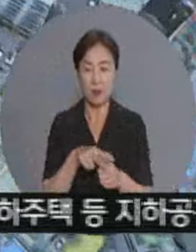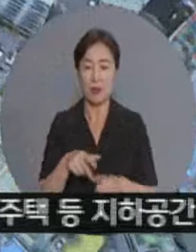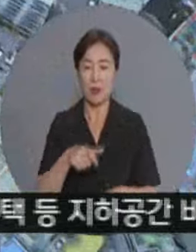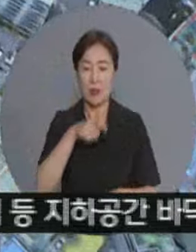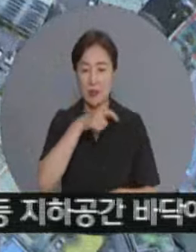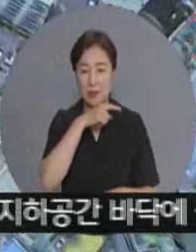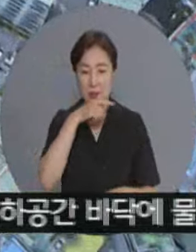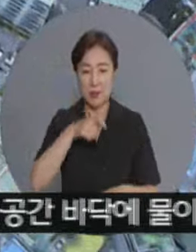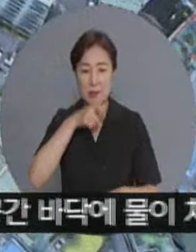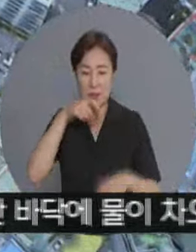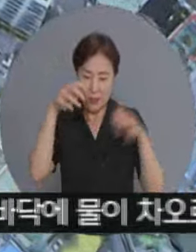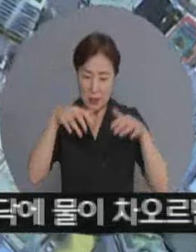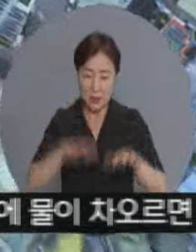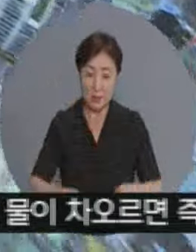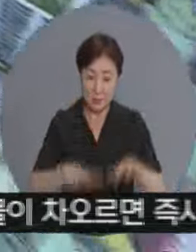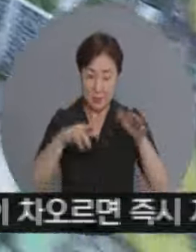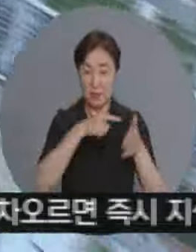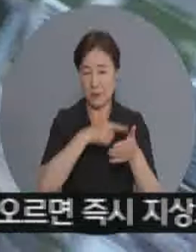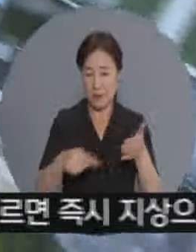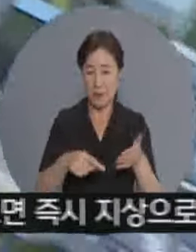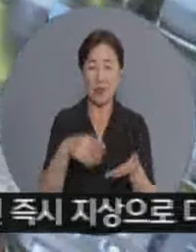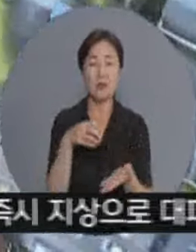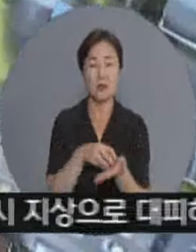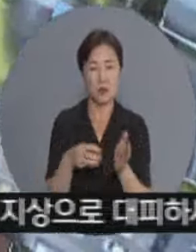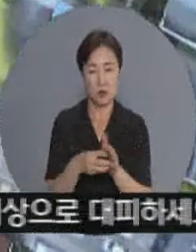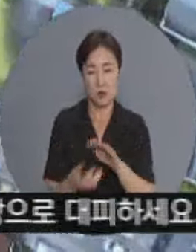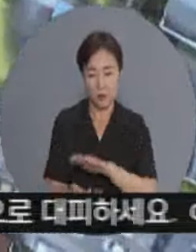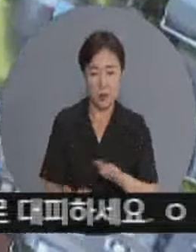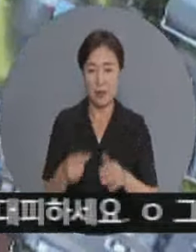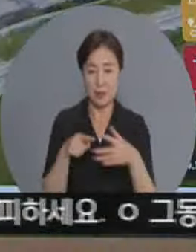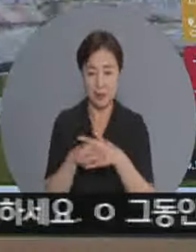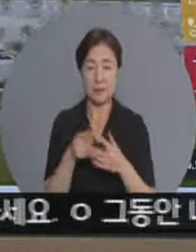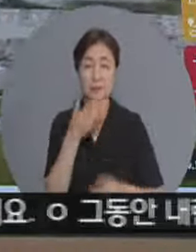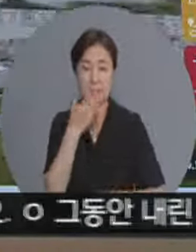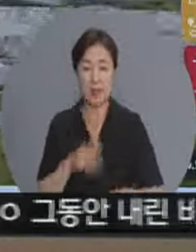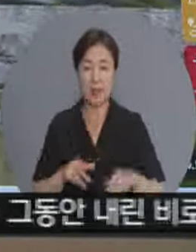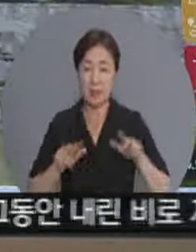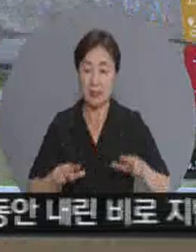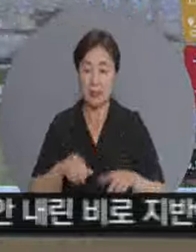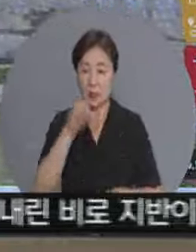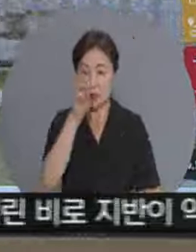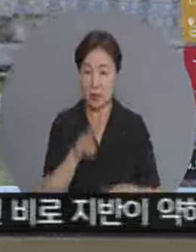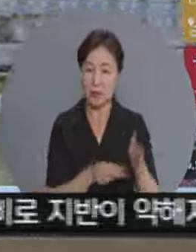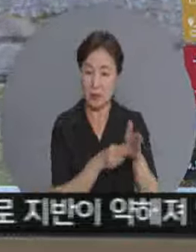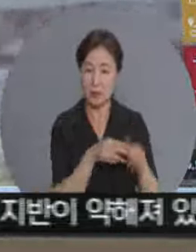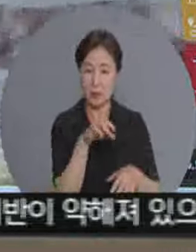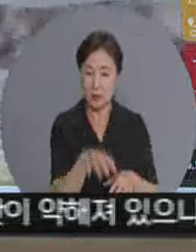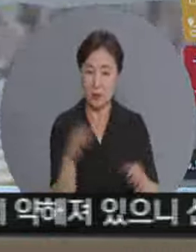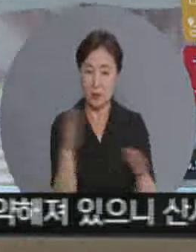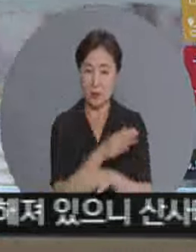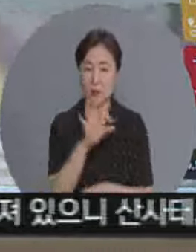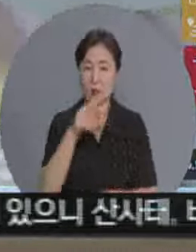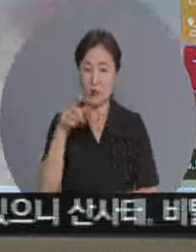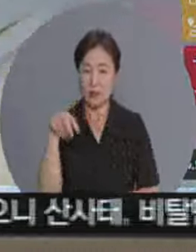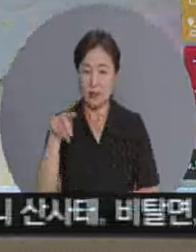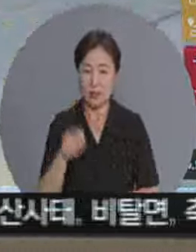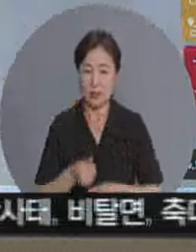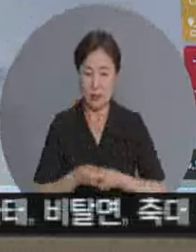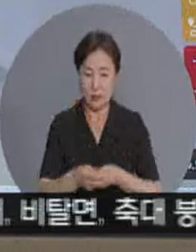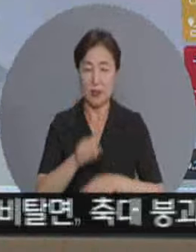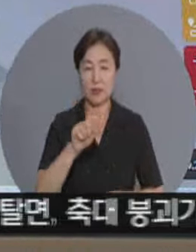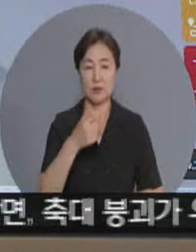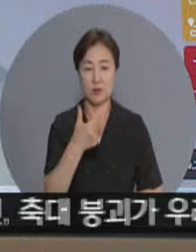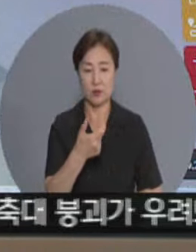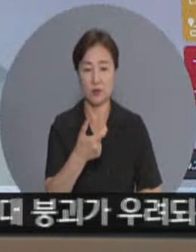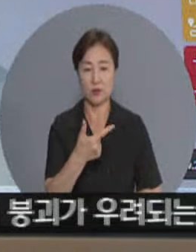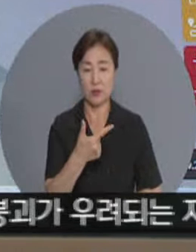피해 범위와 그 정도를 미리 파악할 수 있습니다. 지금은 광산구 송정동부터 우산동 16제곱킬로미터 지역이